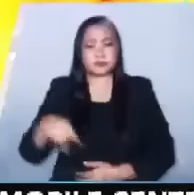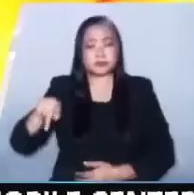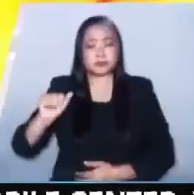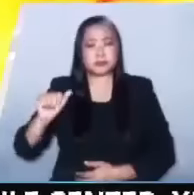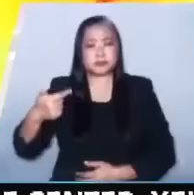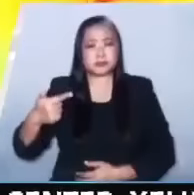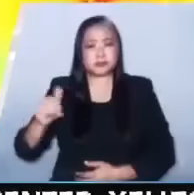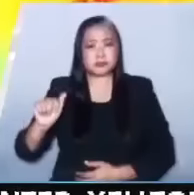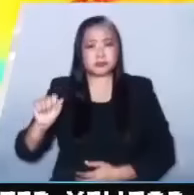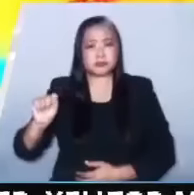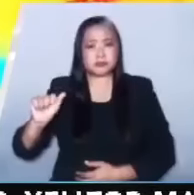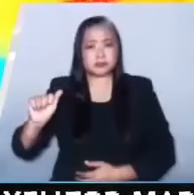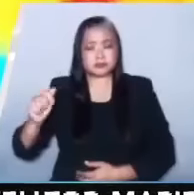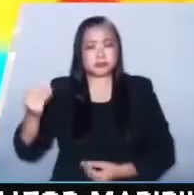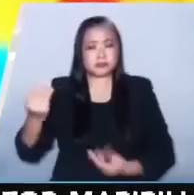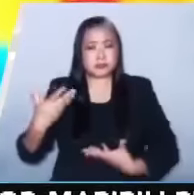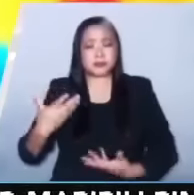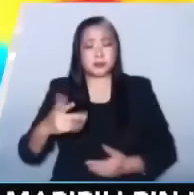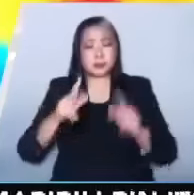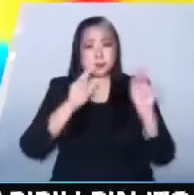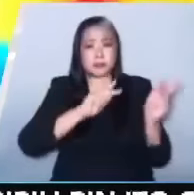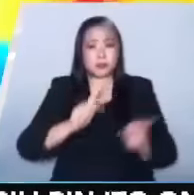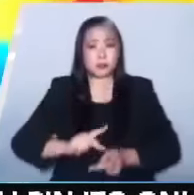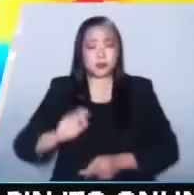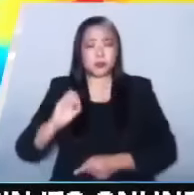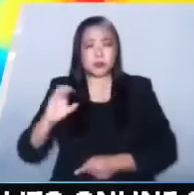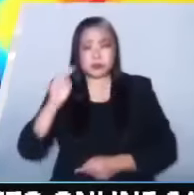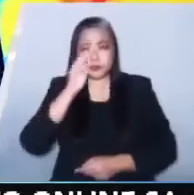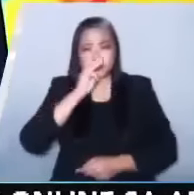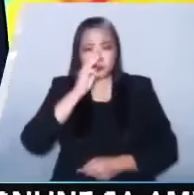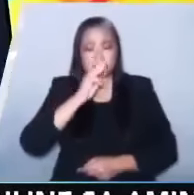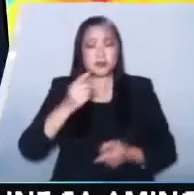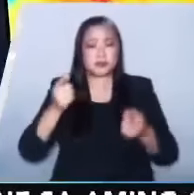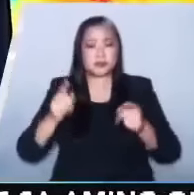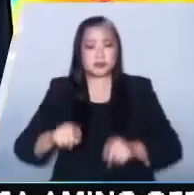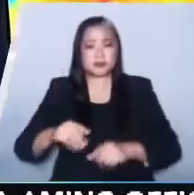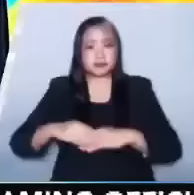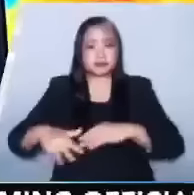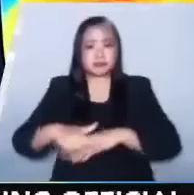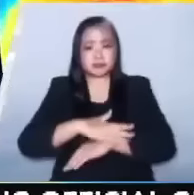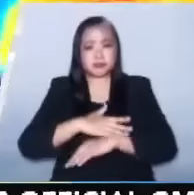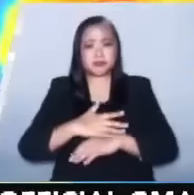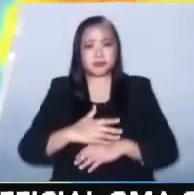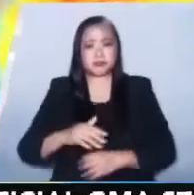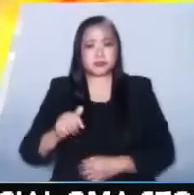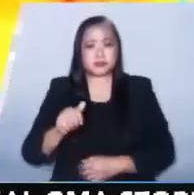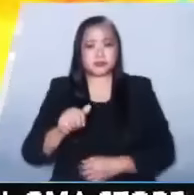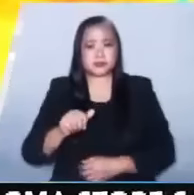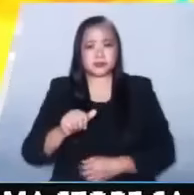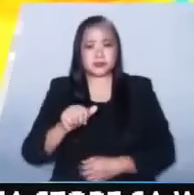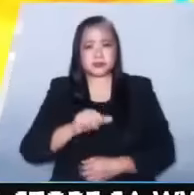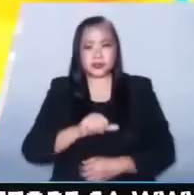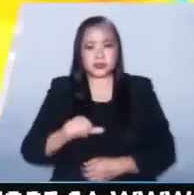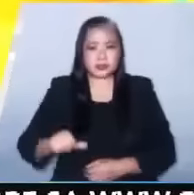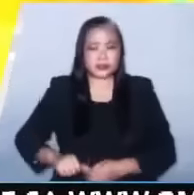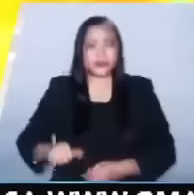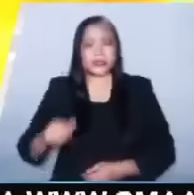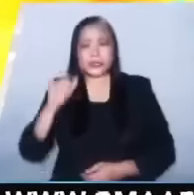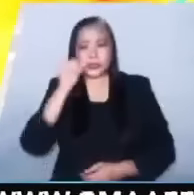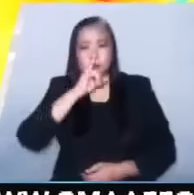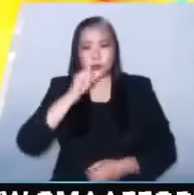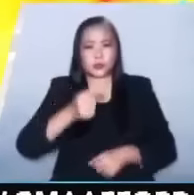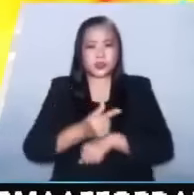bahagi ng Palawan at Occidental Mindoro, apektado rin po ang ilang bahagi ng Antique, ng Iloilo, Guimaras at ng Negros